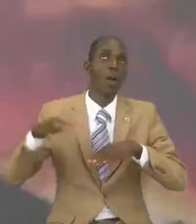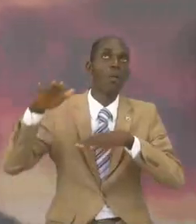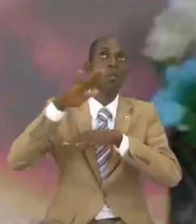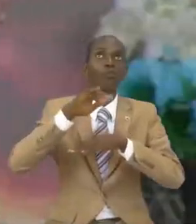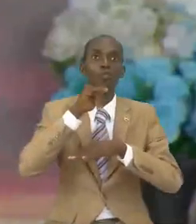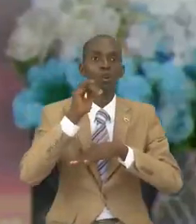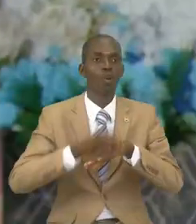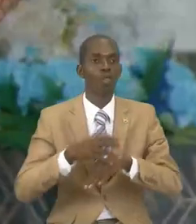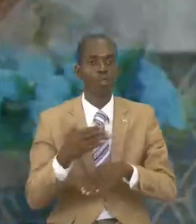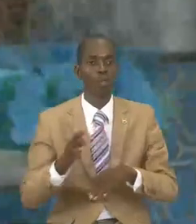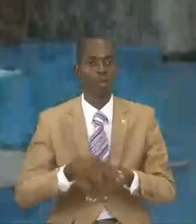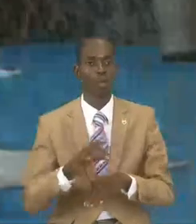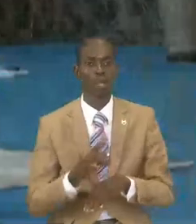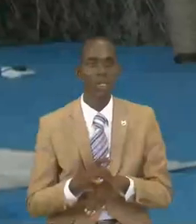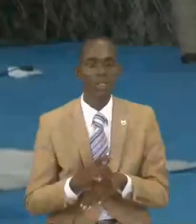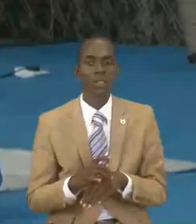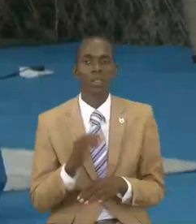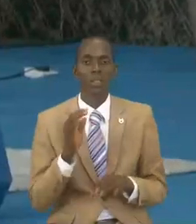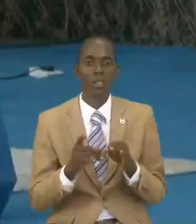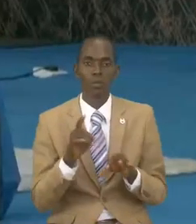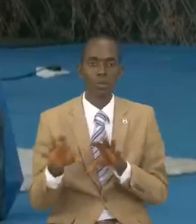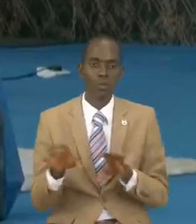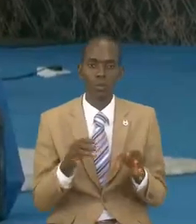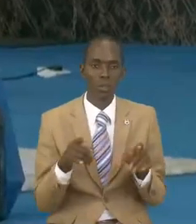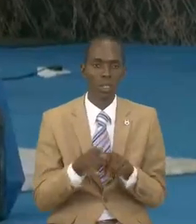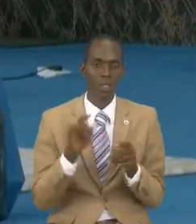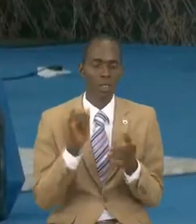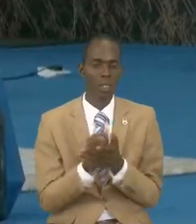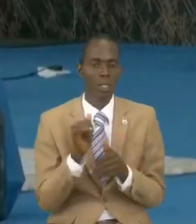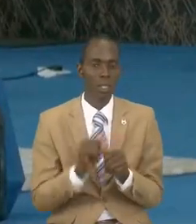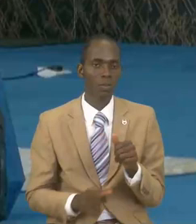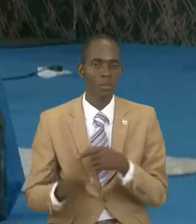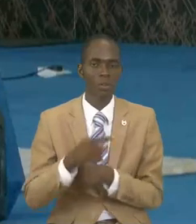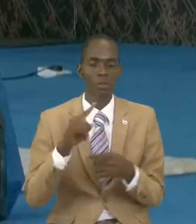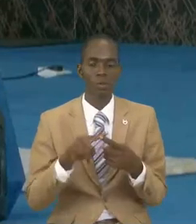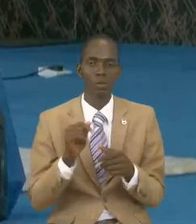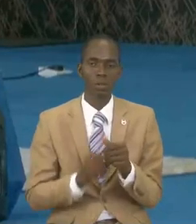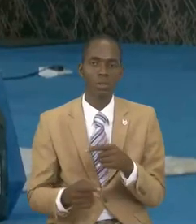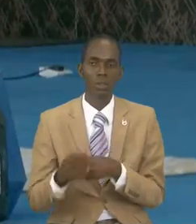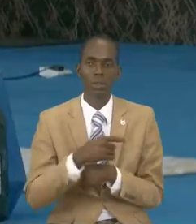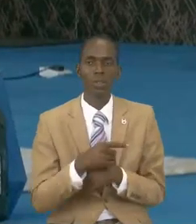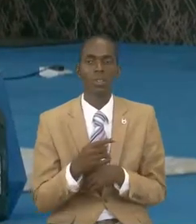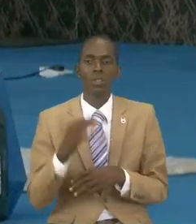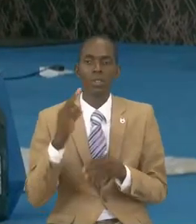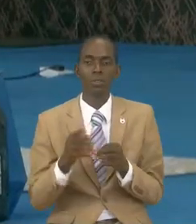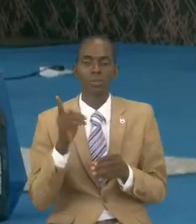d'en bas. Et chaque jour, comme vous vivez, si vous laissez la vie comme ça, et vous ne continuez pas de